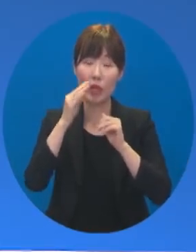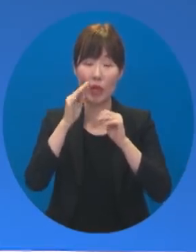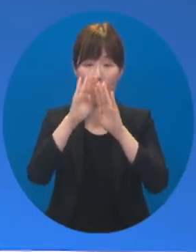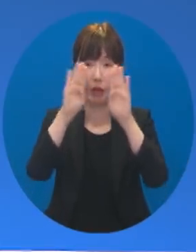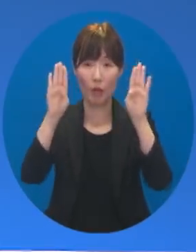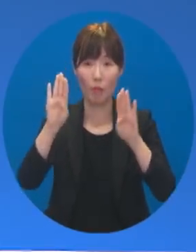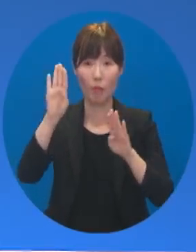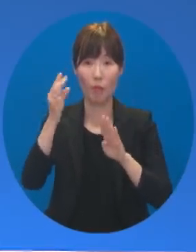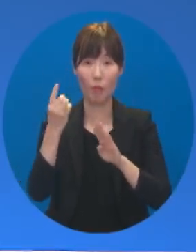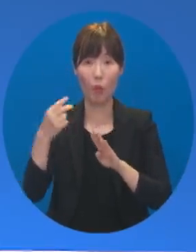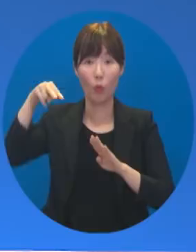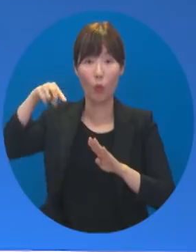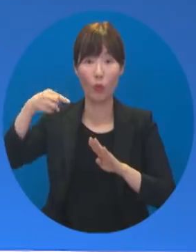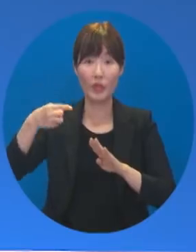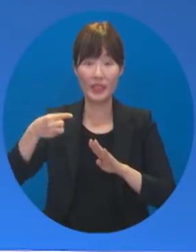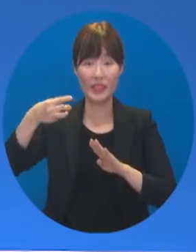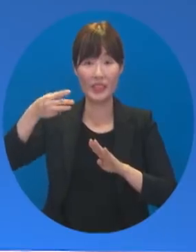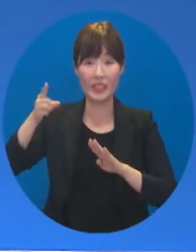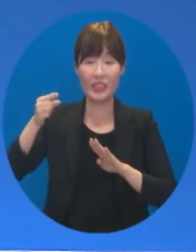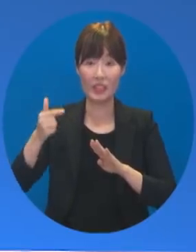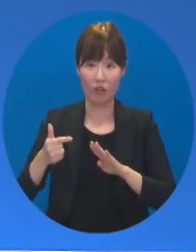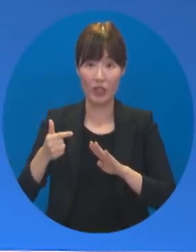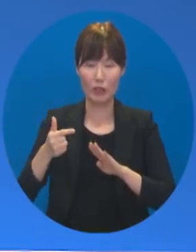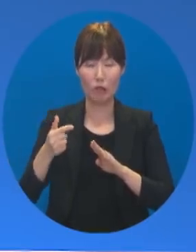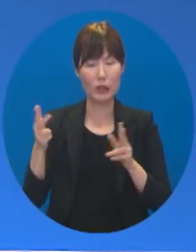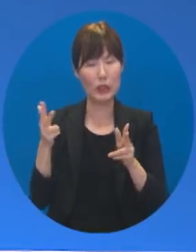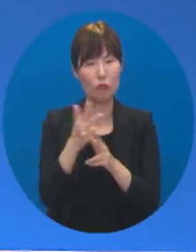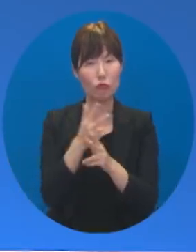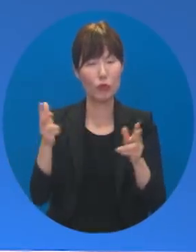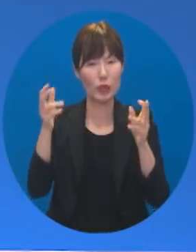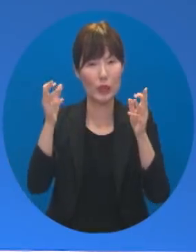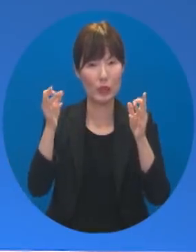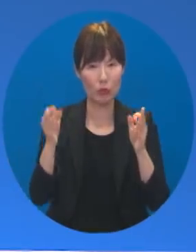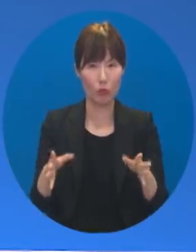그곳에서 일주일 동안 검사를 받고 그리고